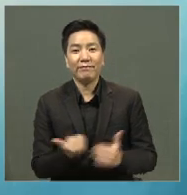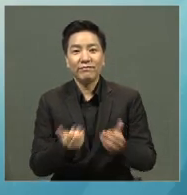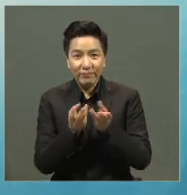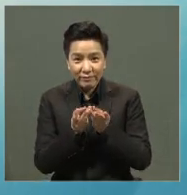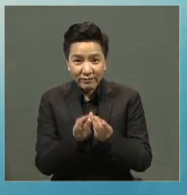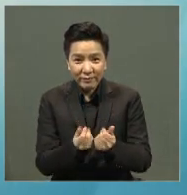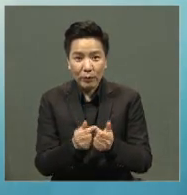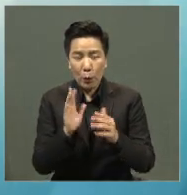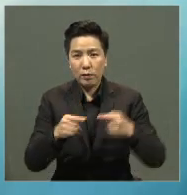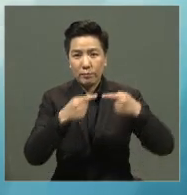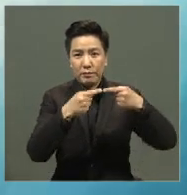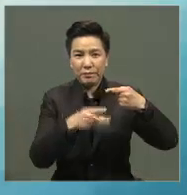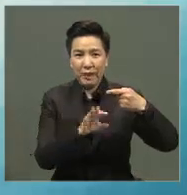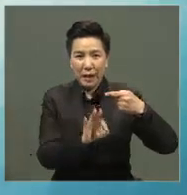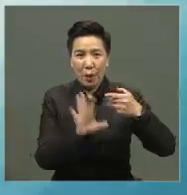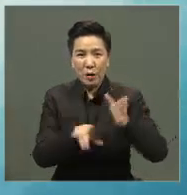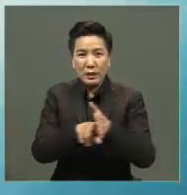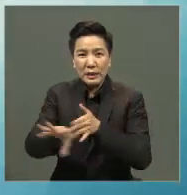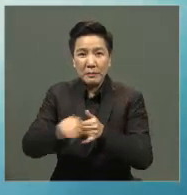รายนะครับก็ในรายละเอียดของ 9